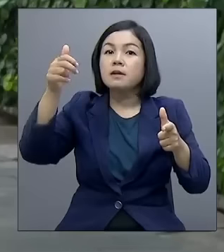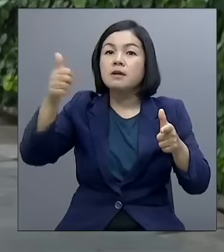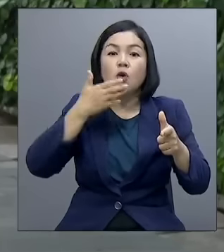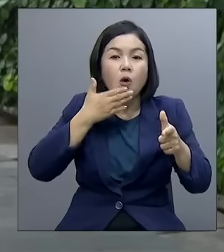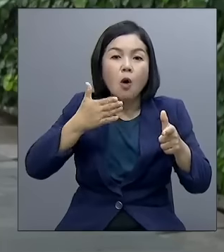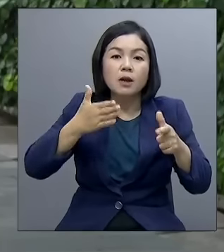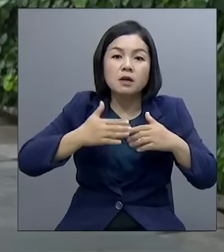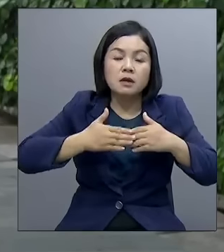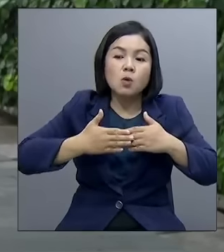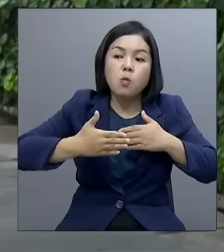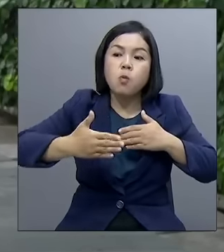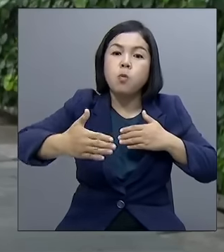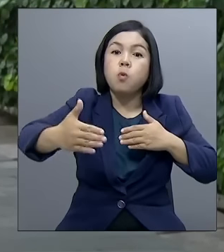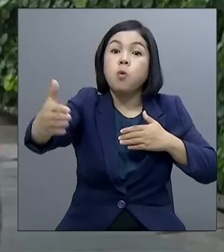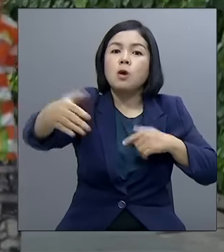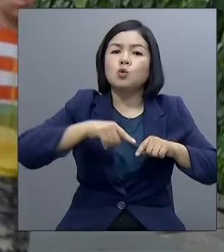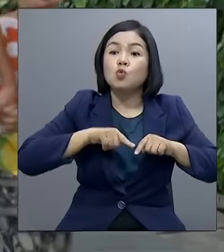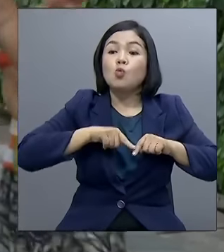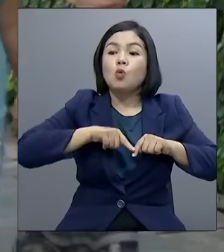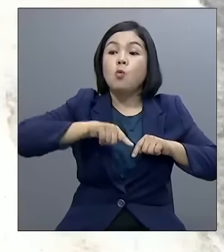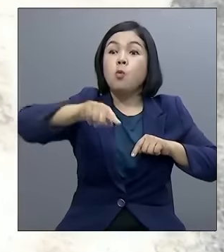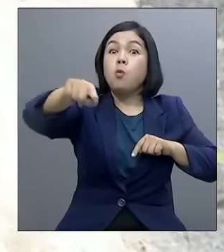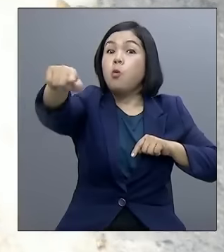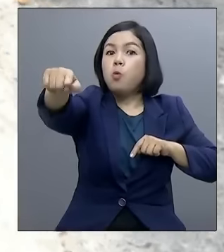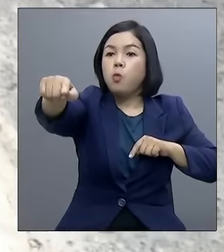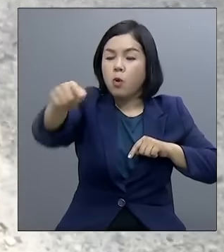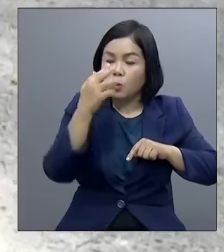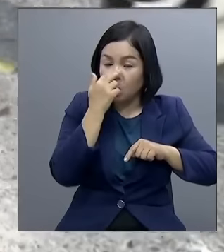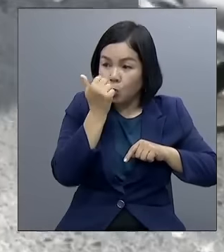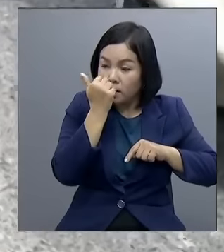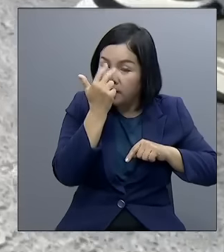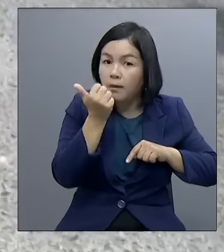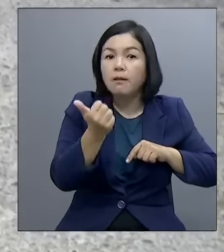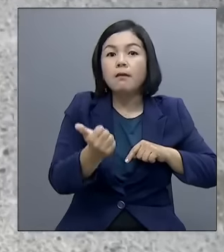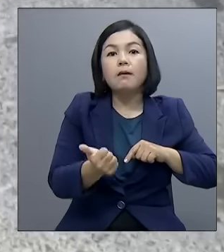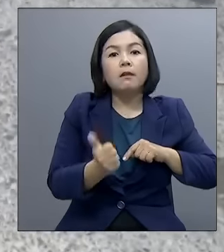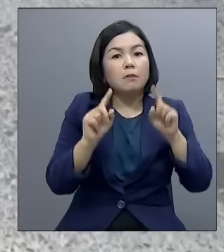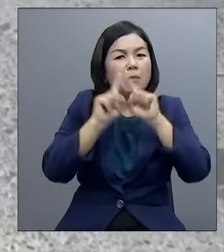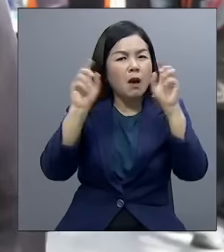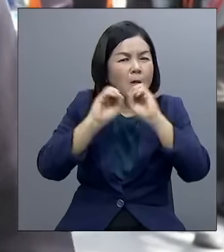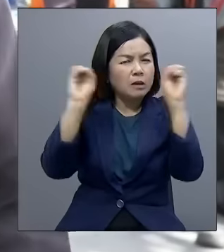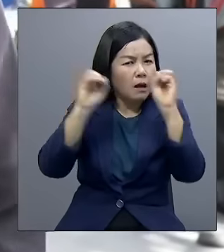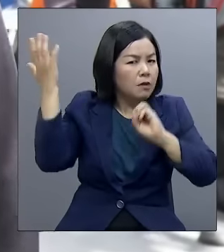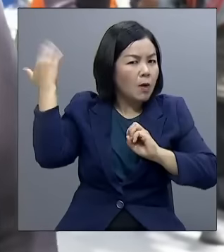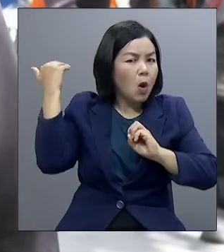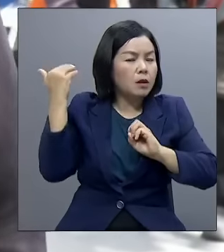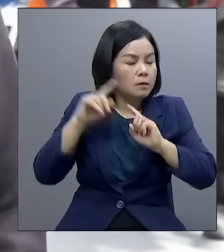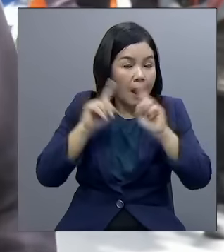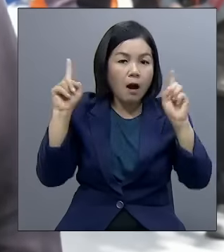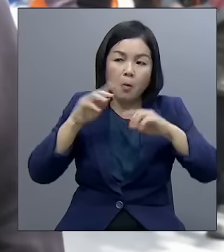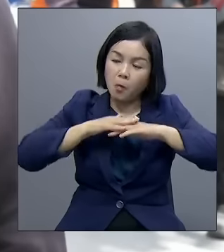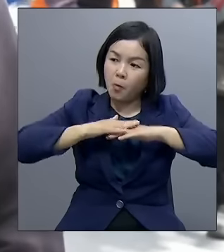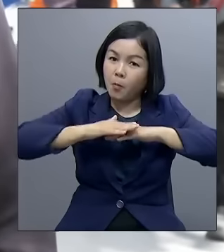ยครับยาวดักหลายที่ดูแล้วมันก็ดูดีนะครับมันเหมือนเมื่อก่อนเป็นภูเขาของฝั่ง แบบนี้มันก็